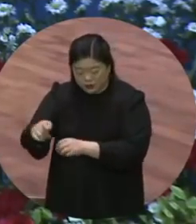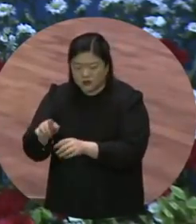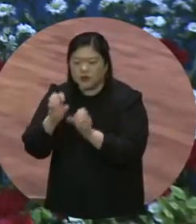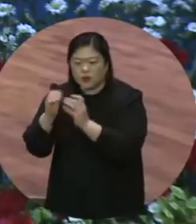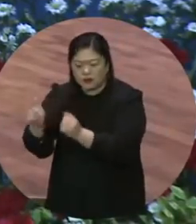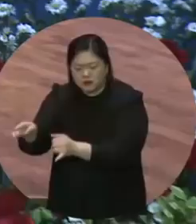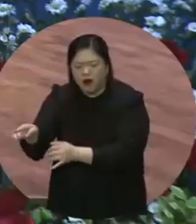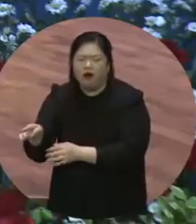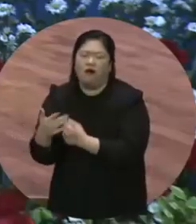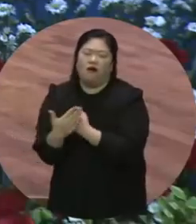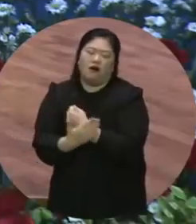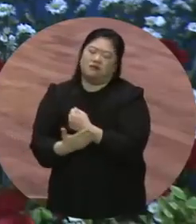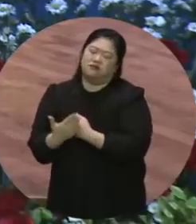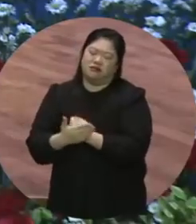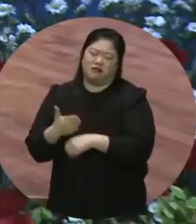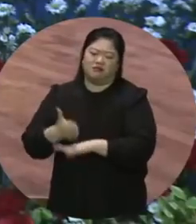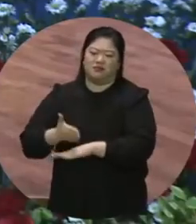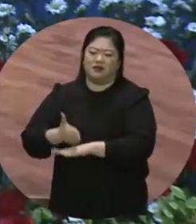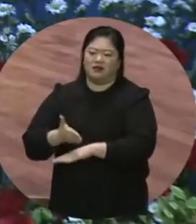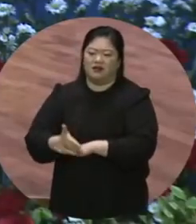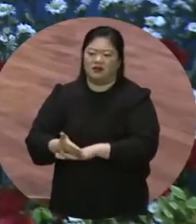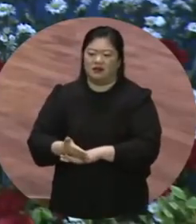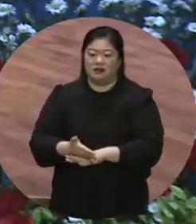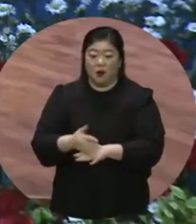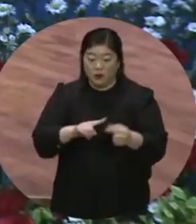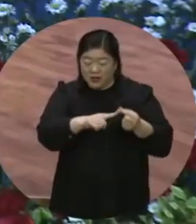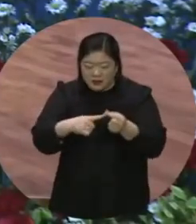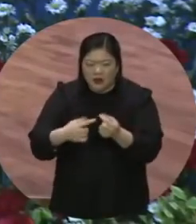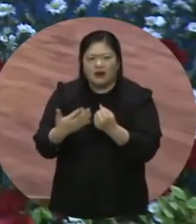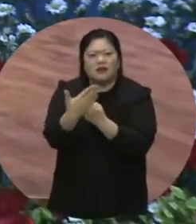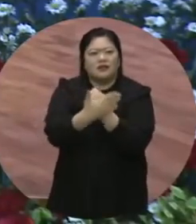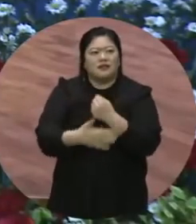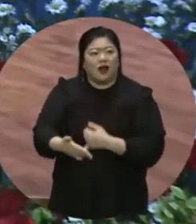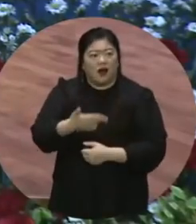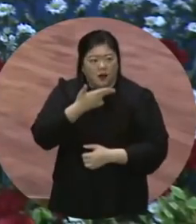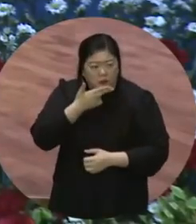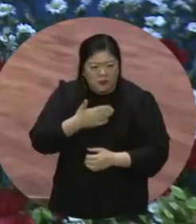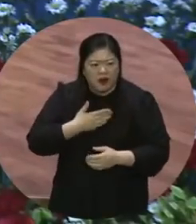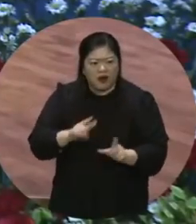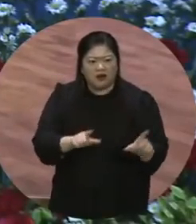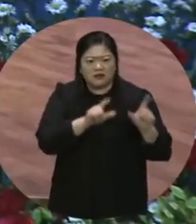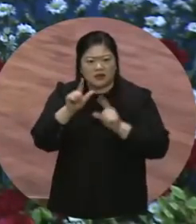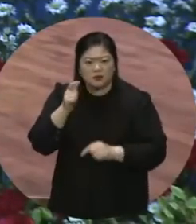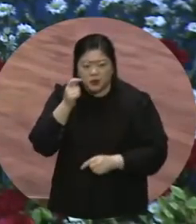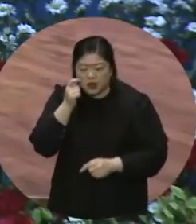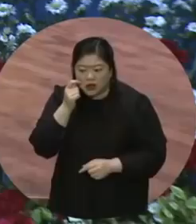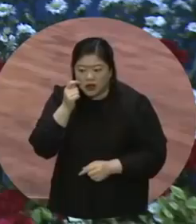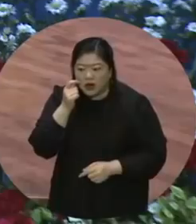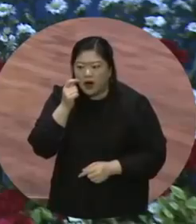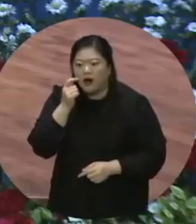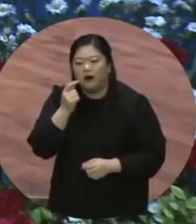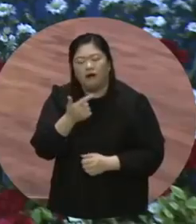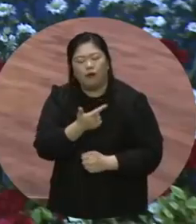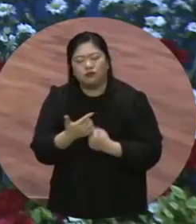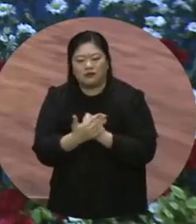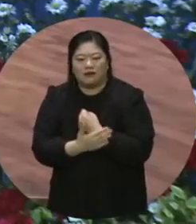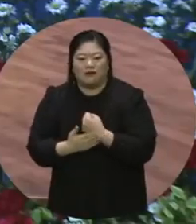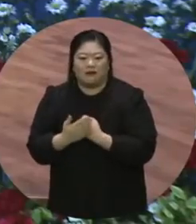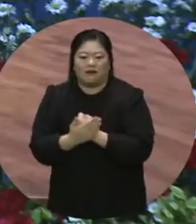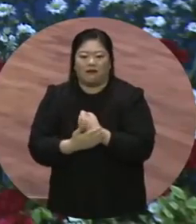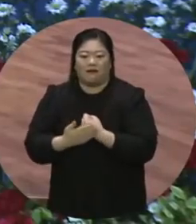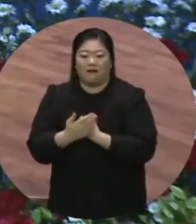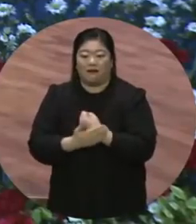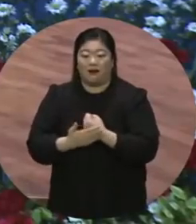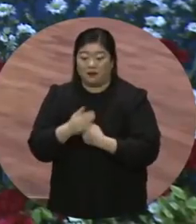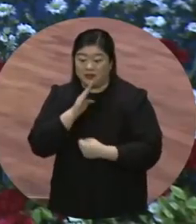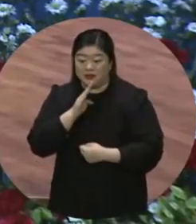맞아. 은혜 아니면 살 수 없어. 그것도 절대 은행이 돼. 절대 은행. 하나님의 절대적 은혜가 아니면